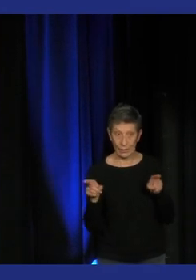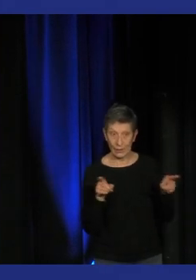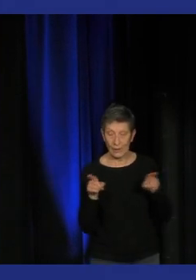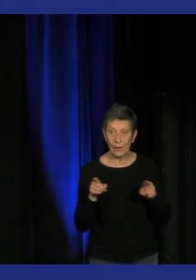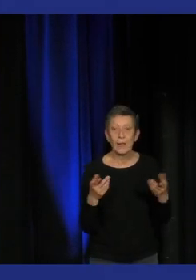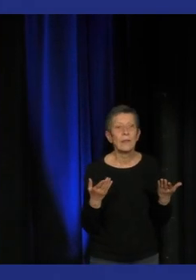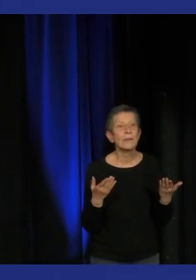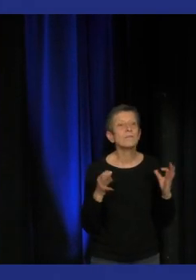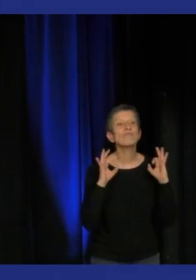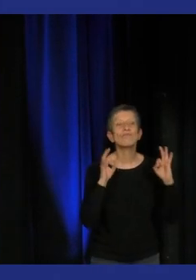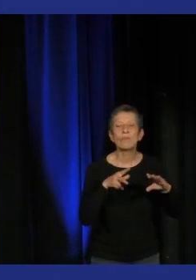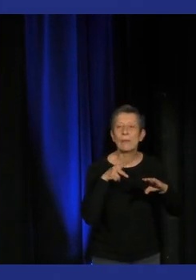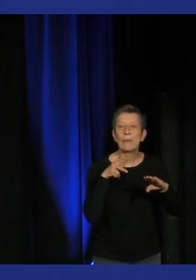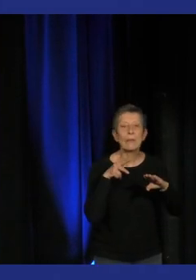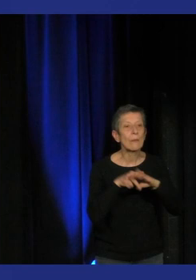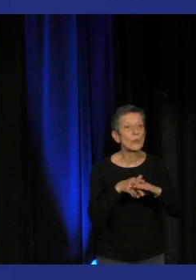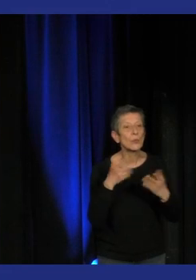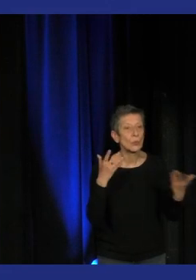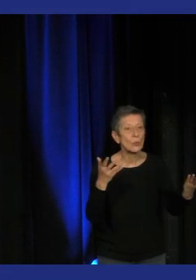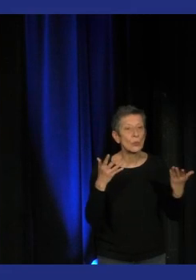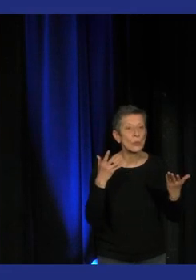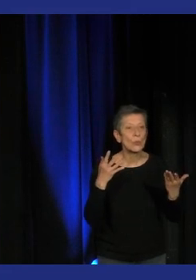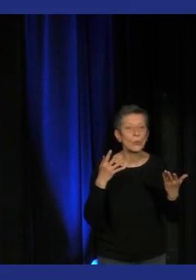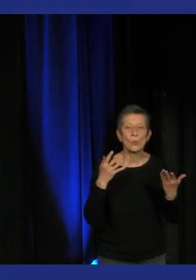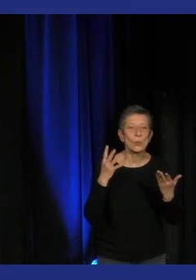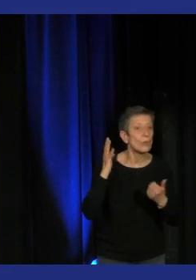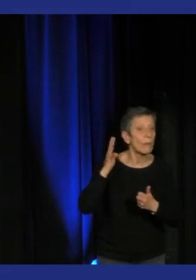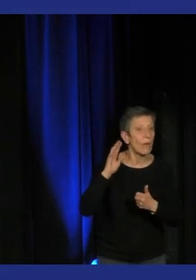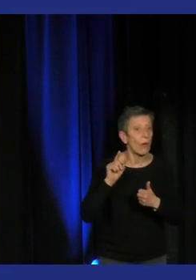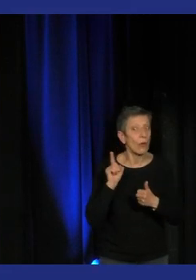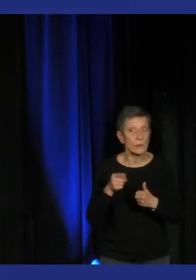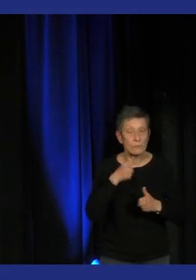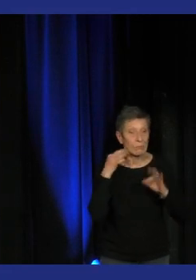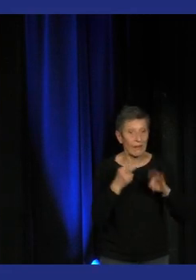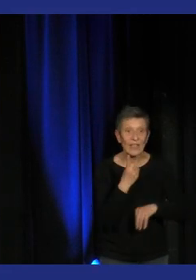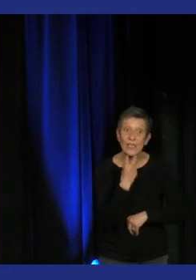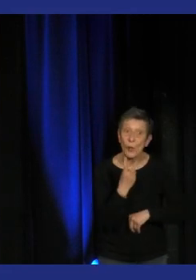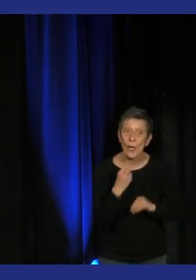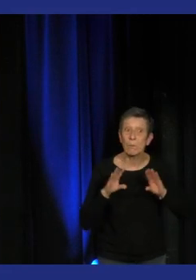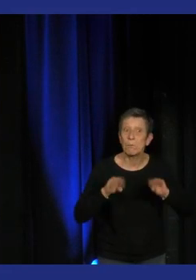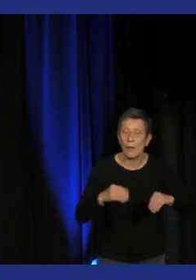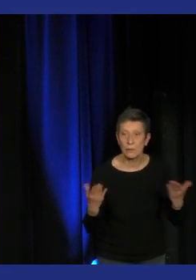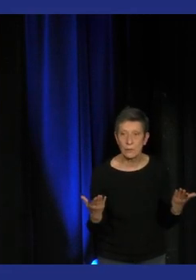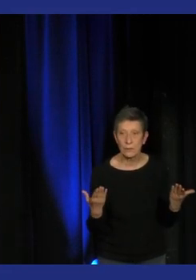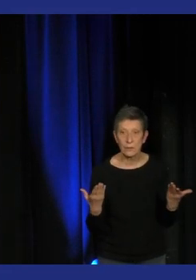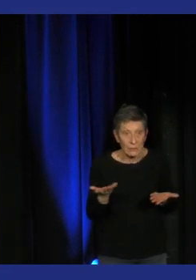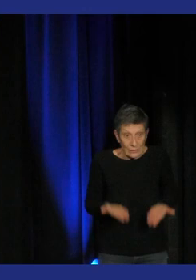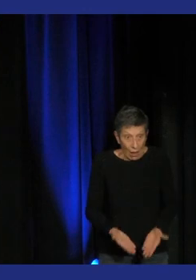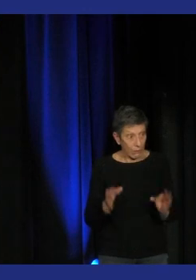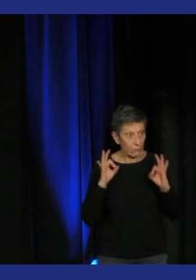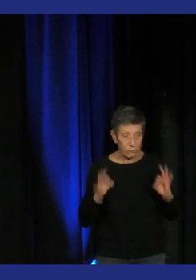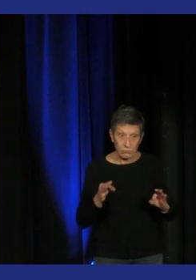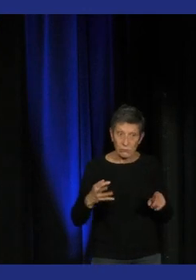citoyenneté au début du séminaire, mais c'est ça, c'est la question de la citoyenneté. Quelle société